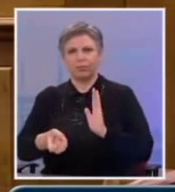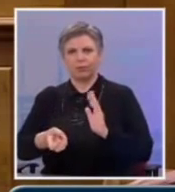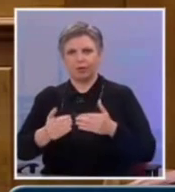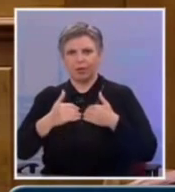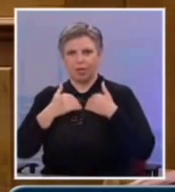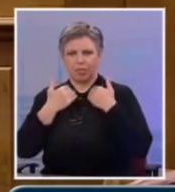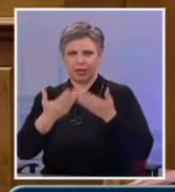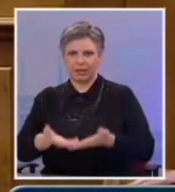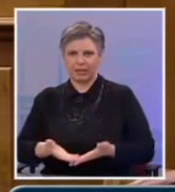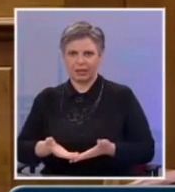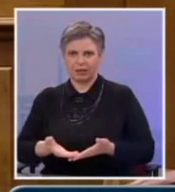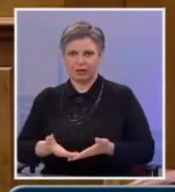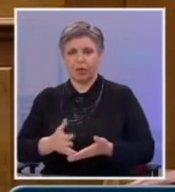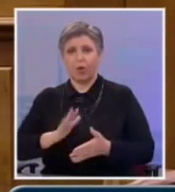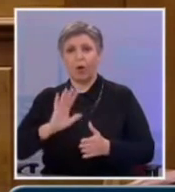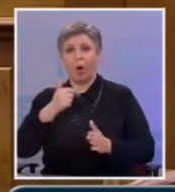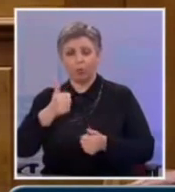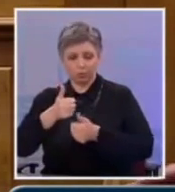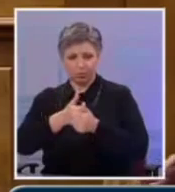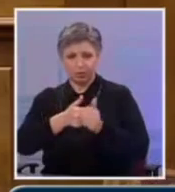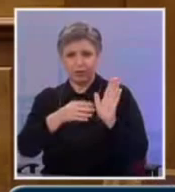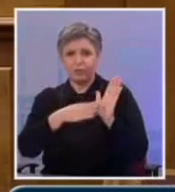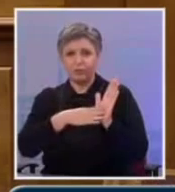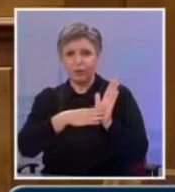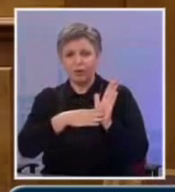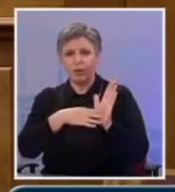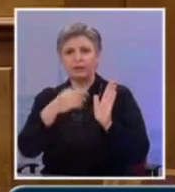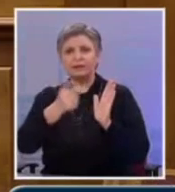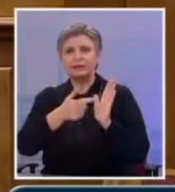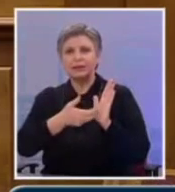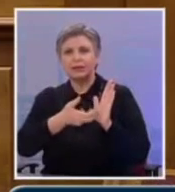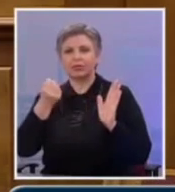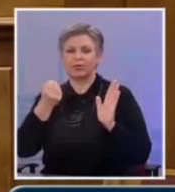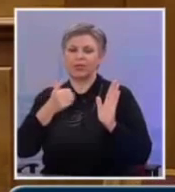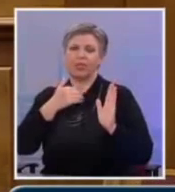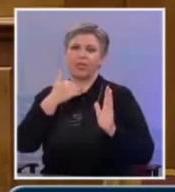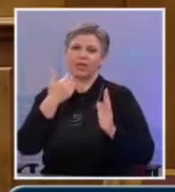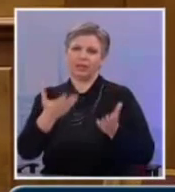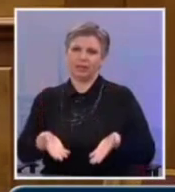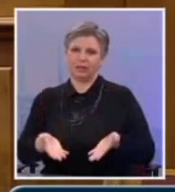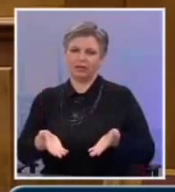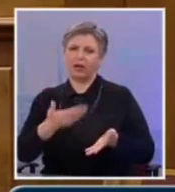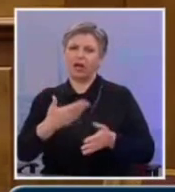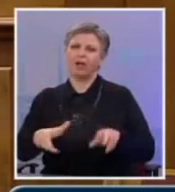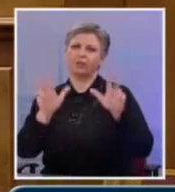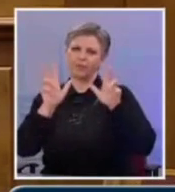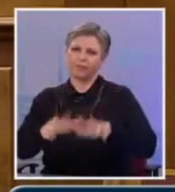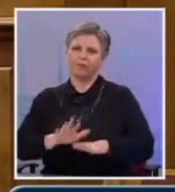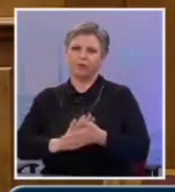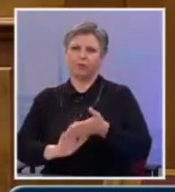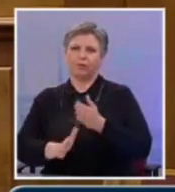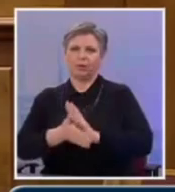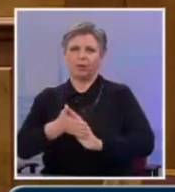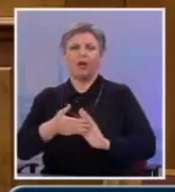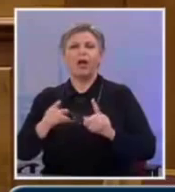βρίσκει εύκολα την πόρτα της εξόδου. Το μνημόνιο είναι καθεστώς. είναι το πλαίσιο